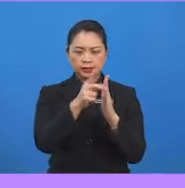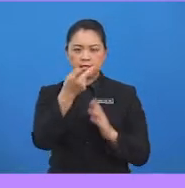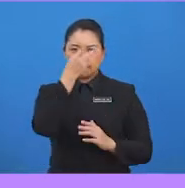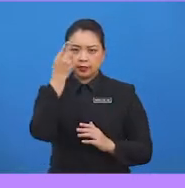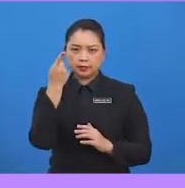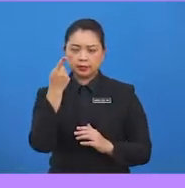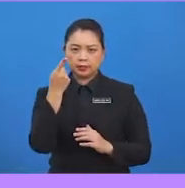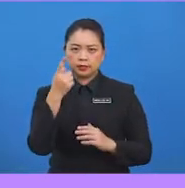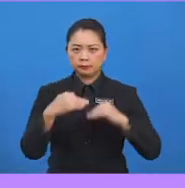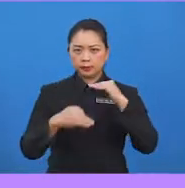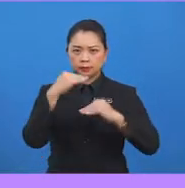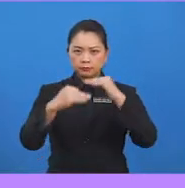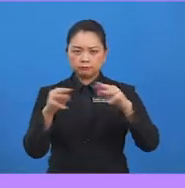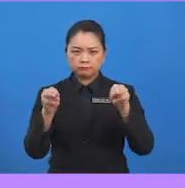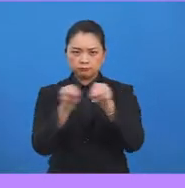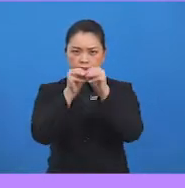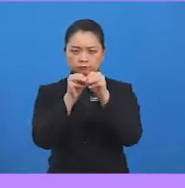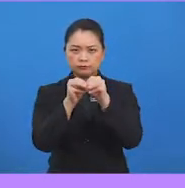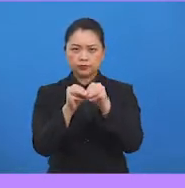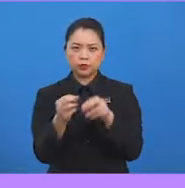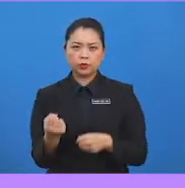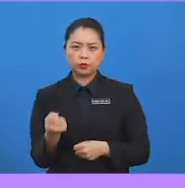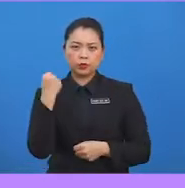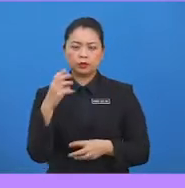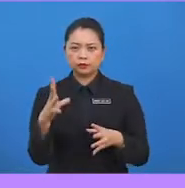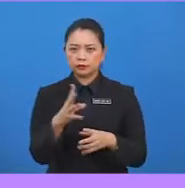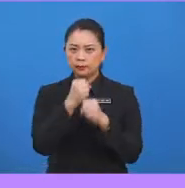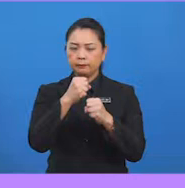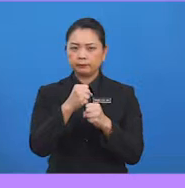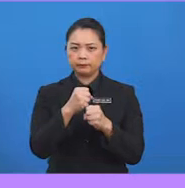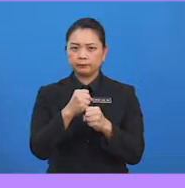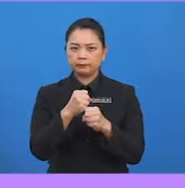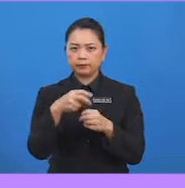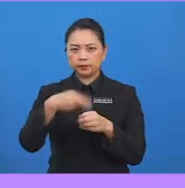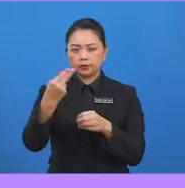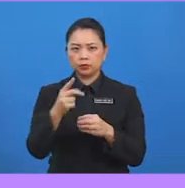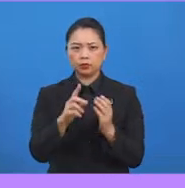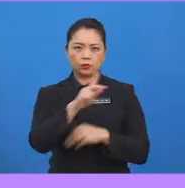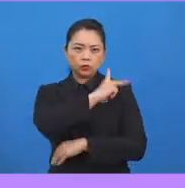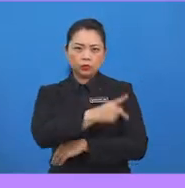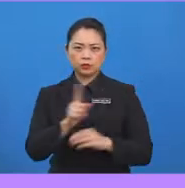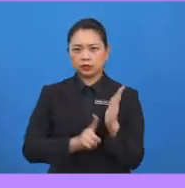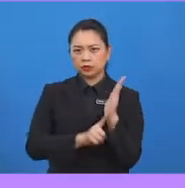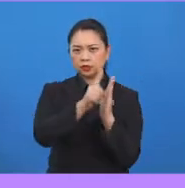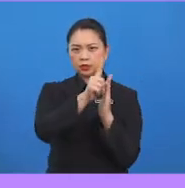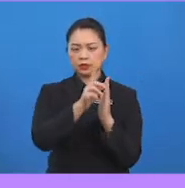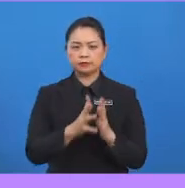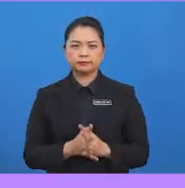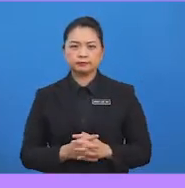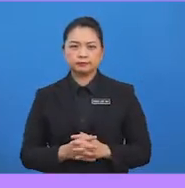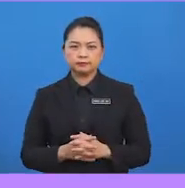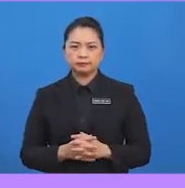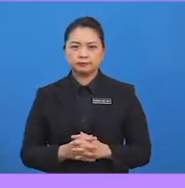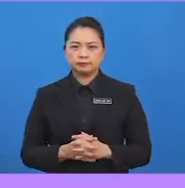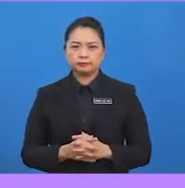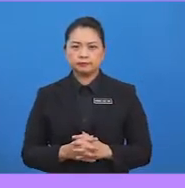kerana penggunaan magnet kuat dapat menghasilkan enjin berkuasa tinggi. Kereta api terapung